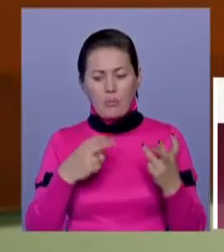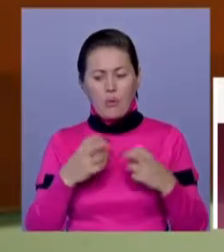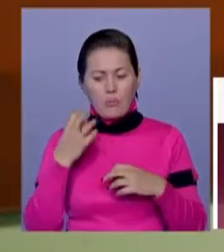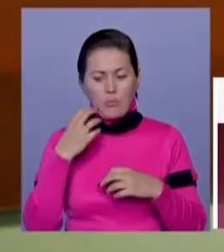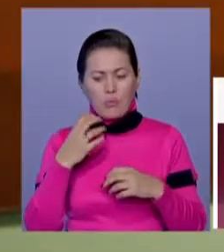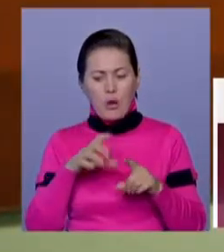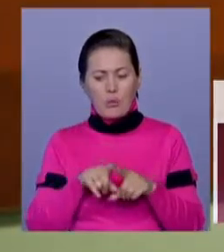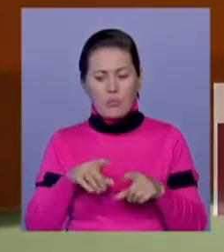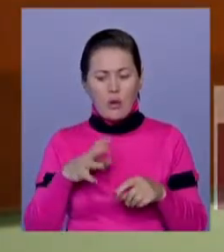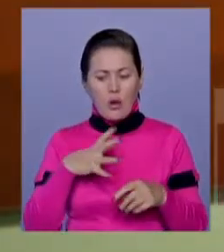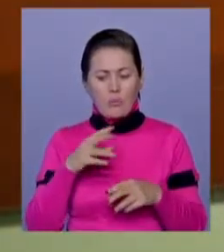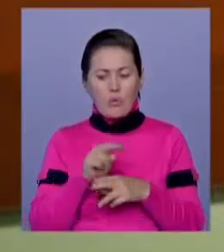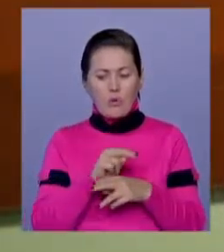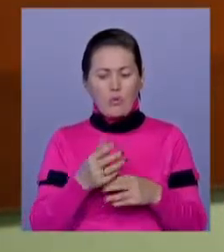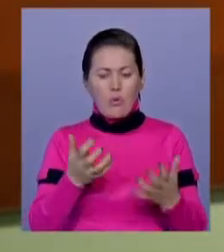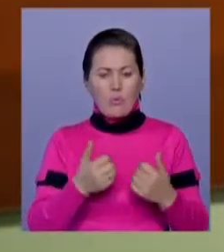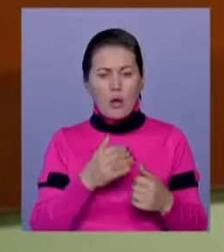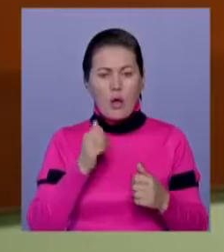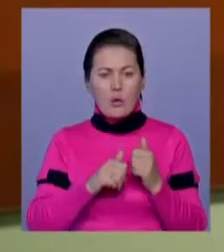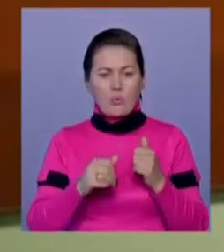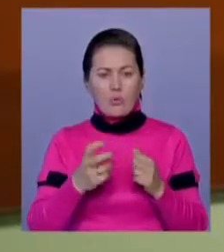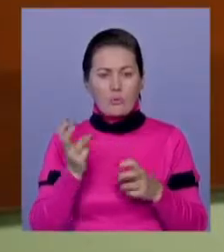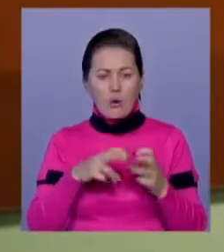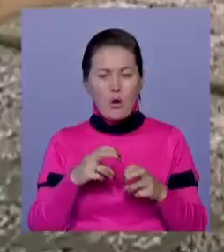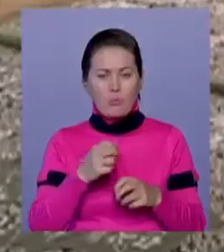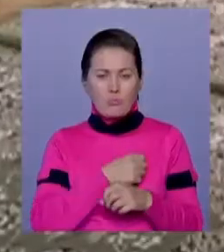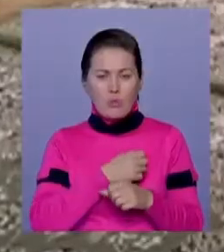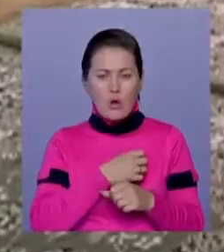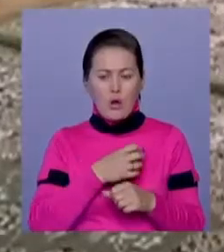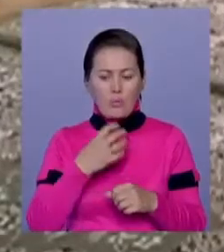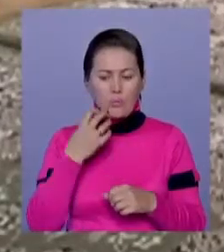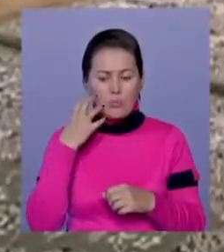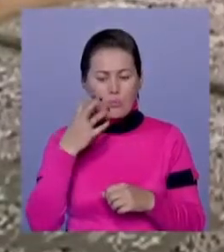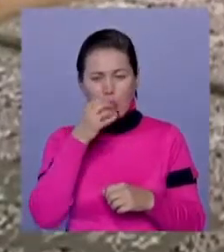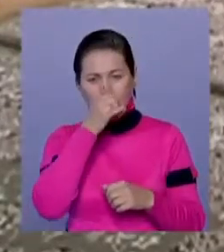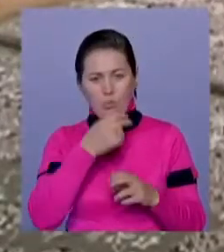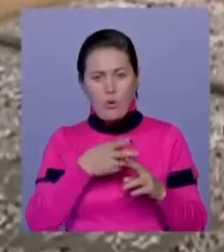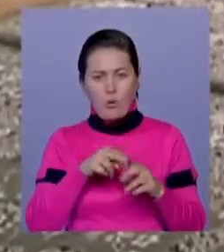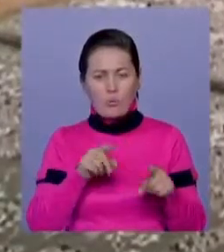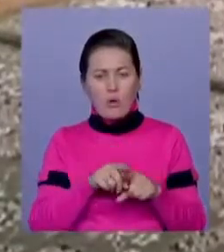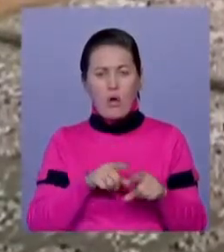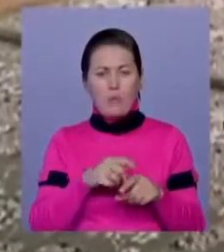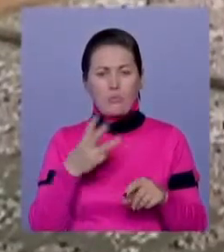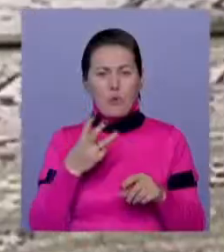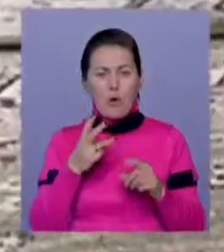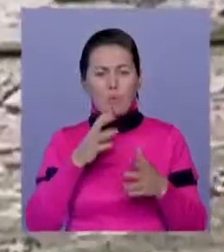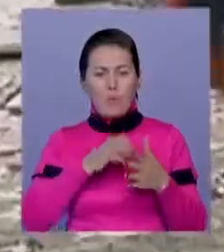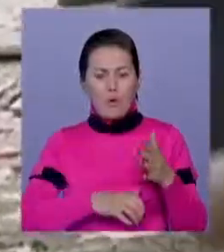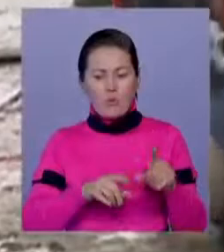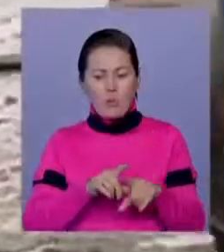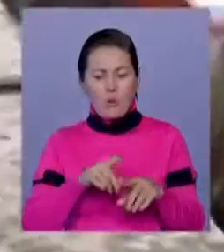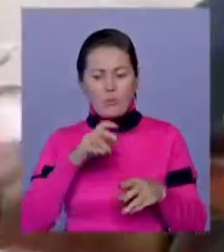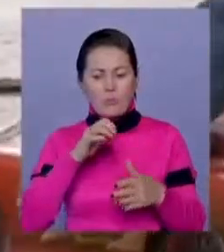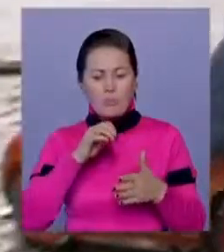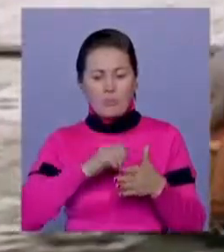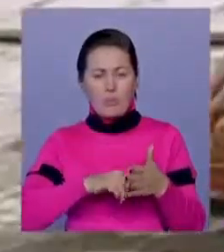жұптардың дені бала сұрап алғысы келеді. Әрбір екінші келуші өкінішке орай бедеу. Ал әрбір үшіншісі ол дертке түсік жасатуы салдарынан